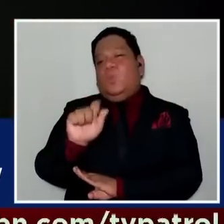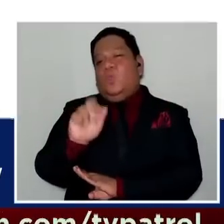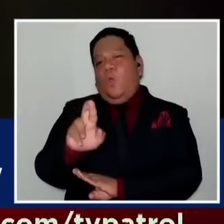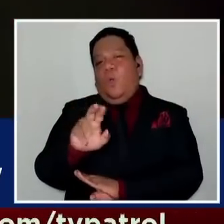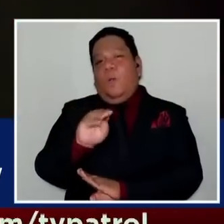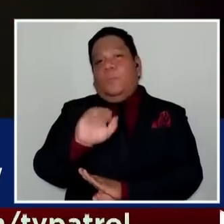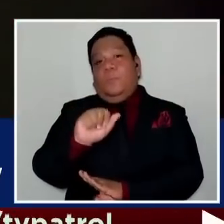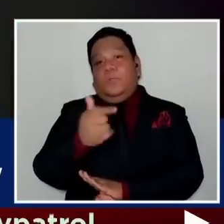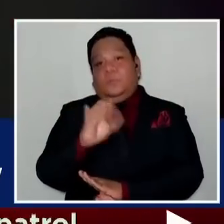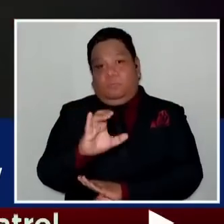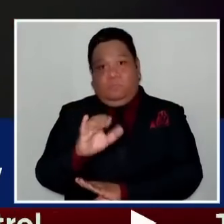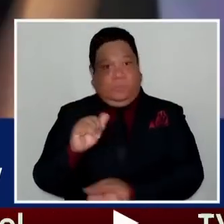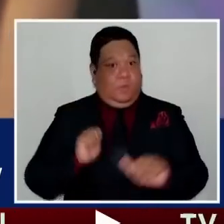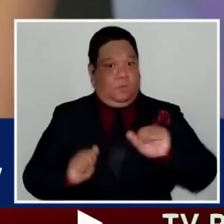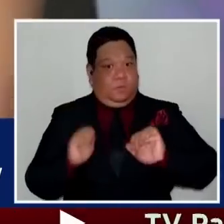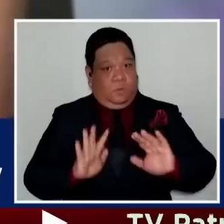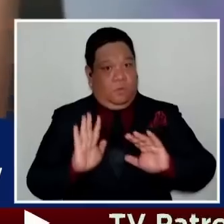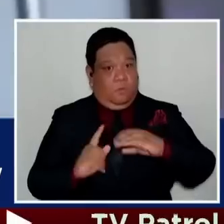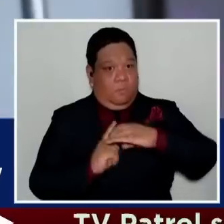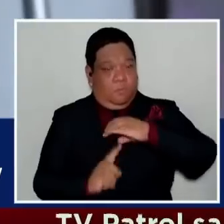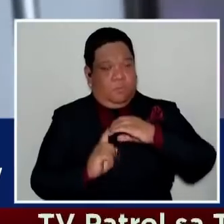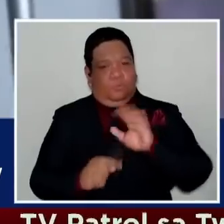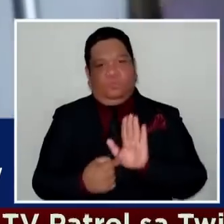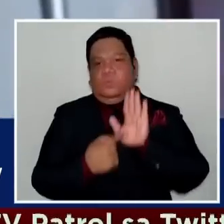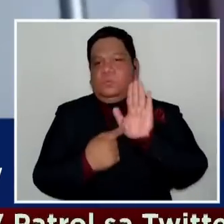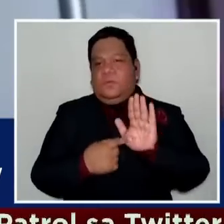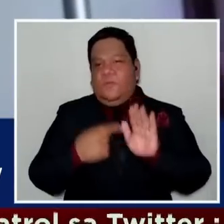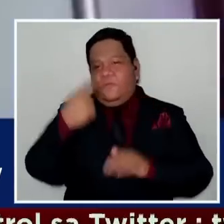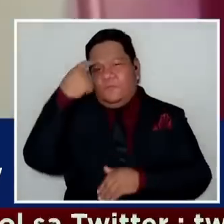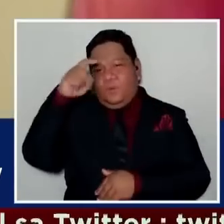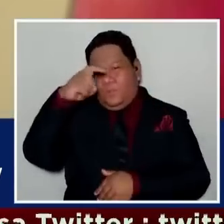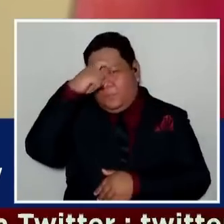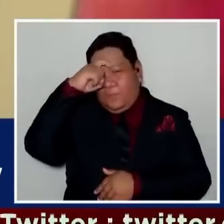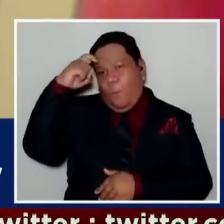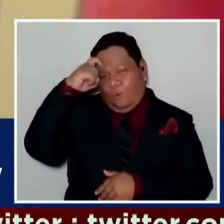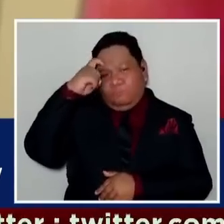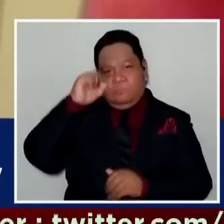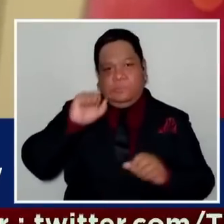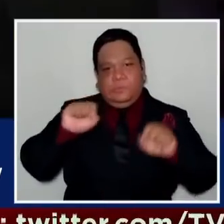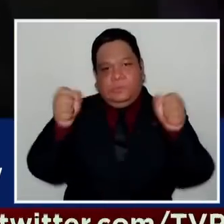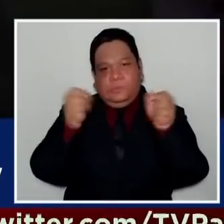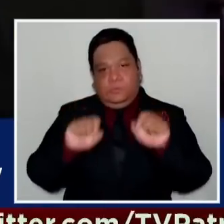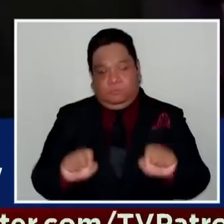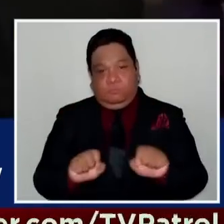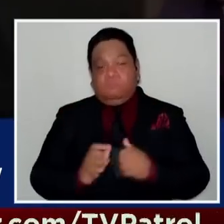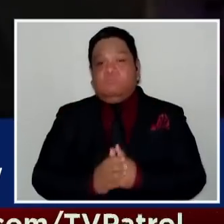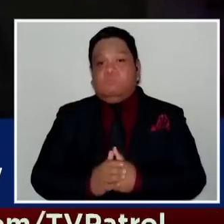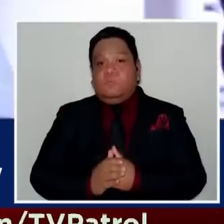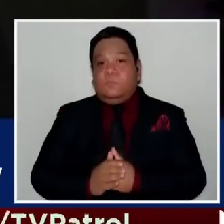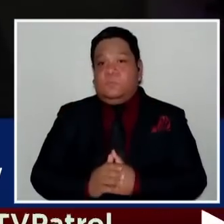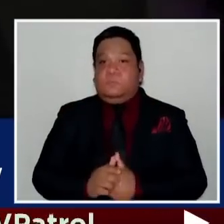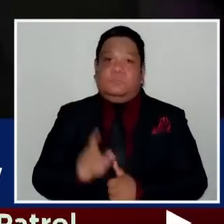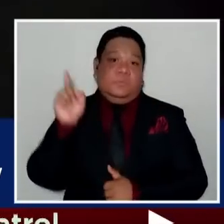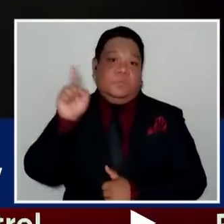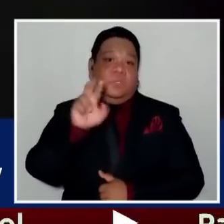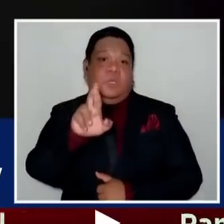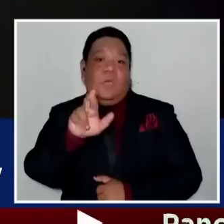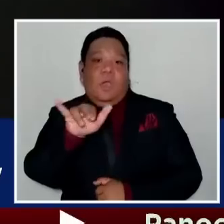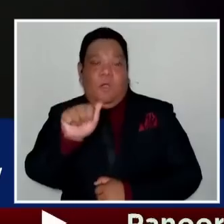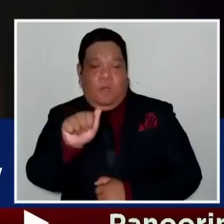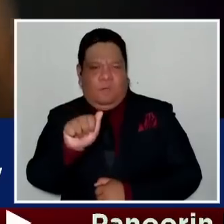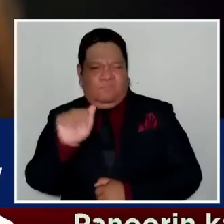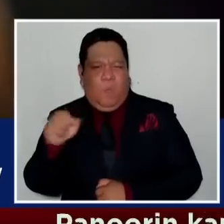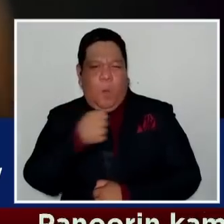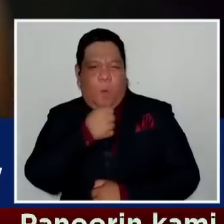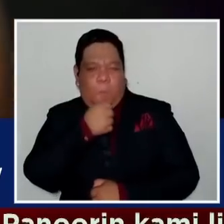ang kanilang sexiest summer looks. Ayon kay Ria Ataide na siyang tatayong host bukas ng gabi, nais nilang ipromote sa lahat